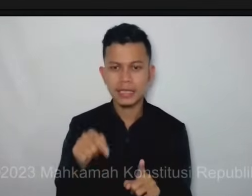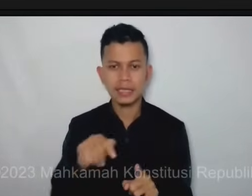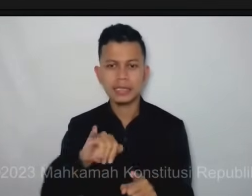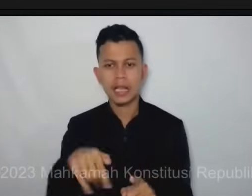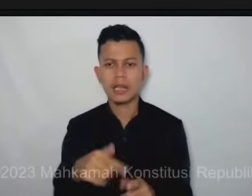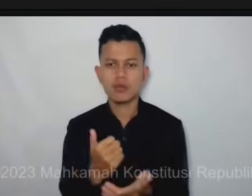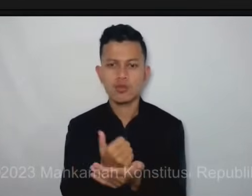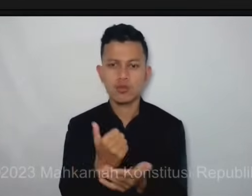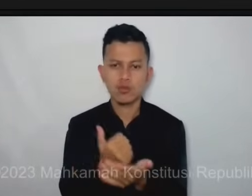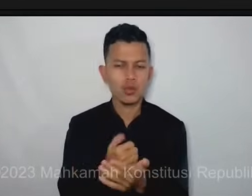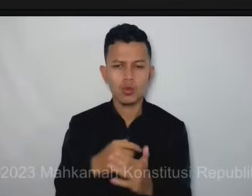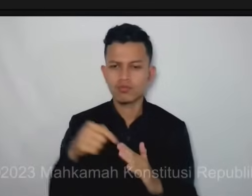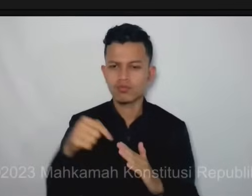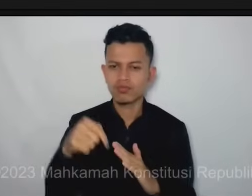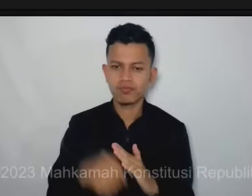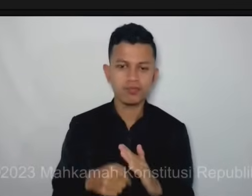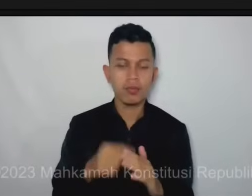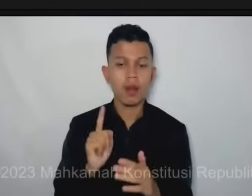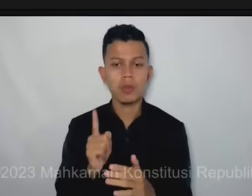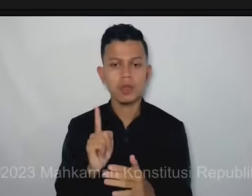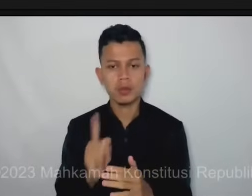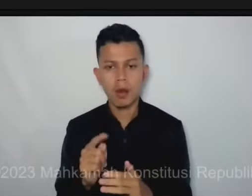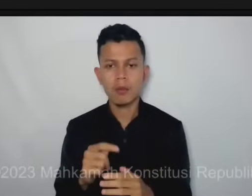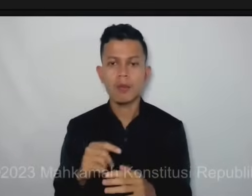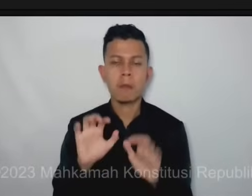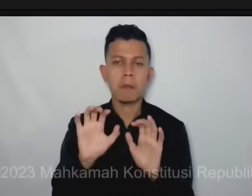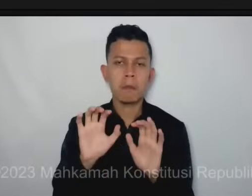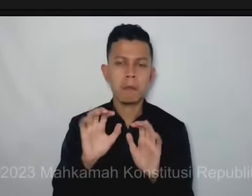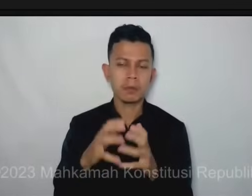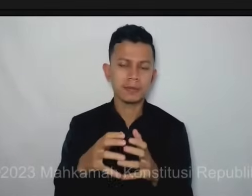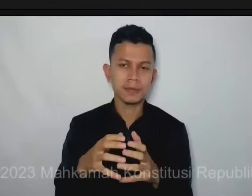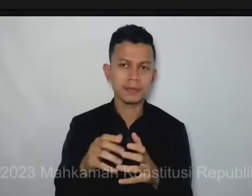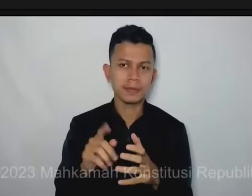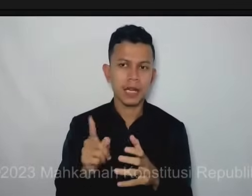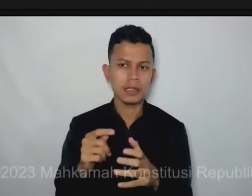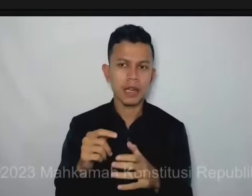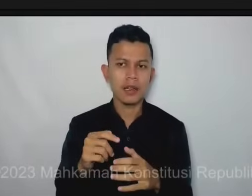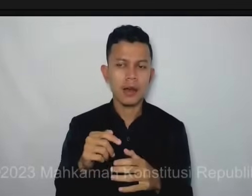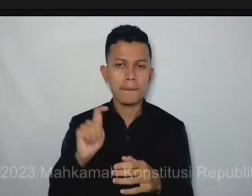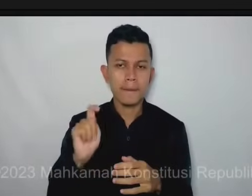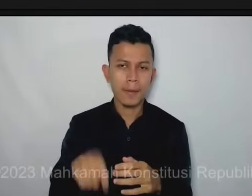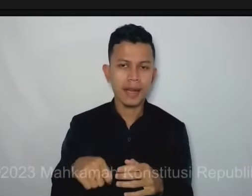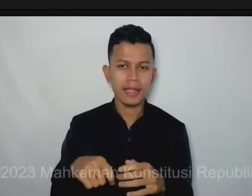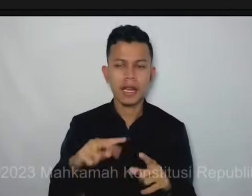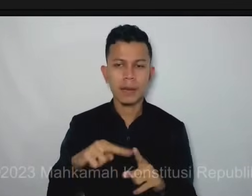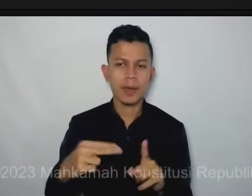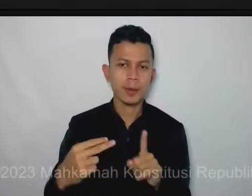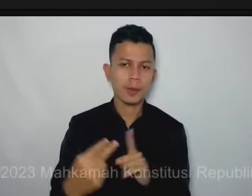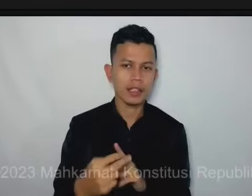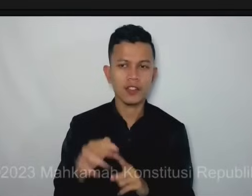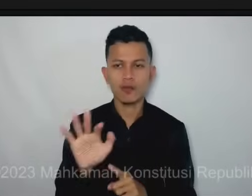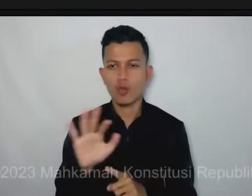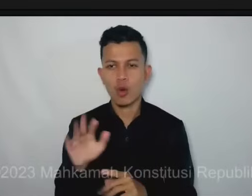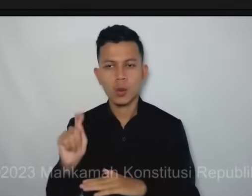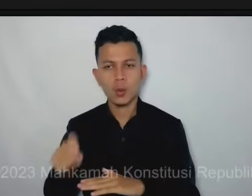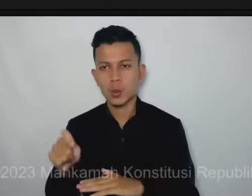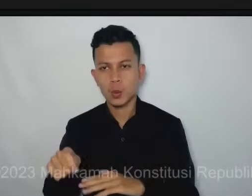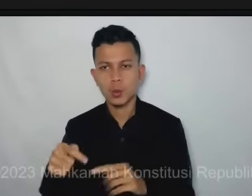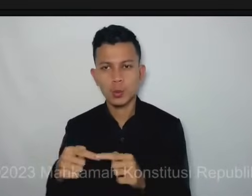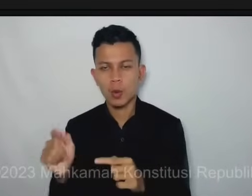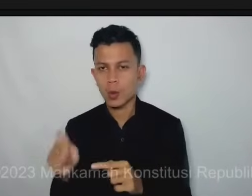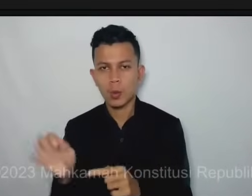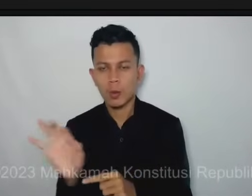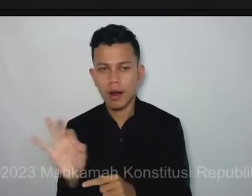kompleks sebagai akibat dari terlalu besarnya dosis penggunaan aspek-aspek nonyuridis yang secara